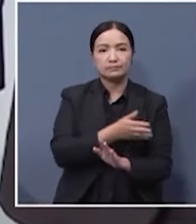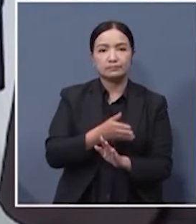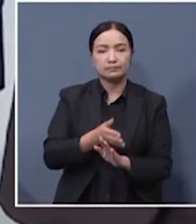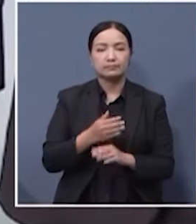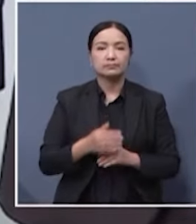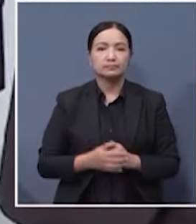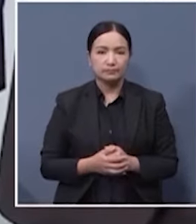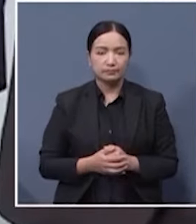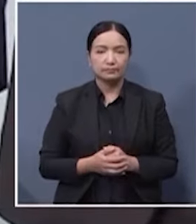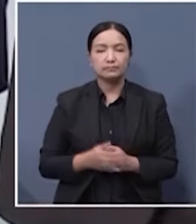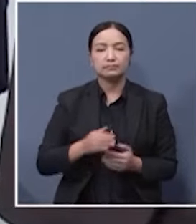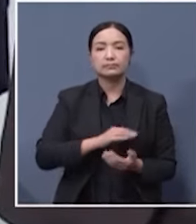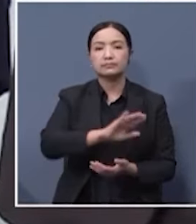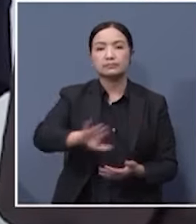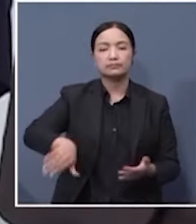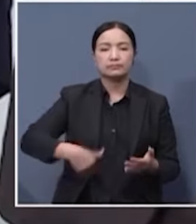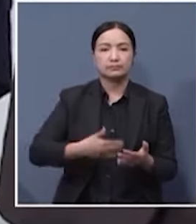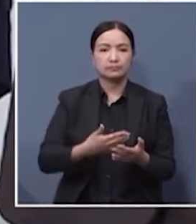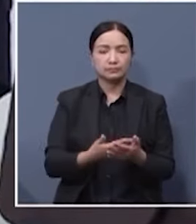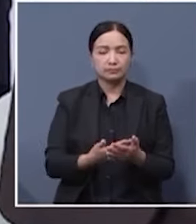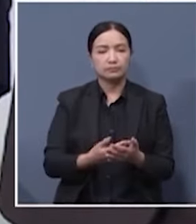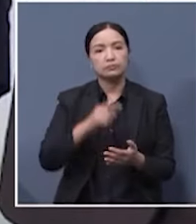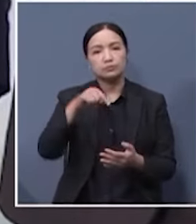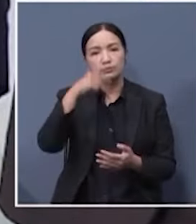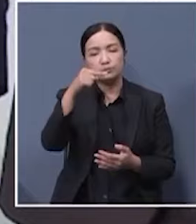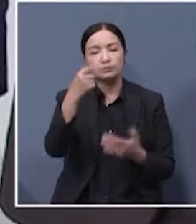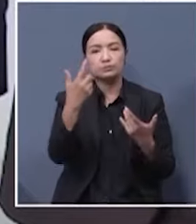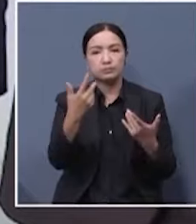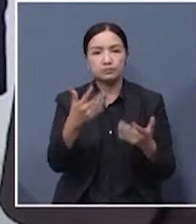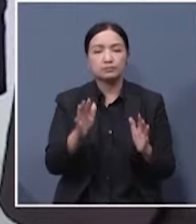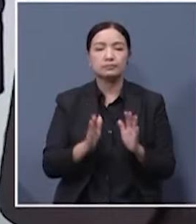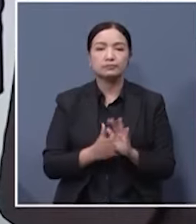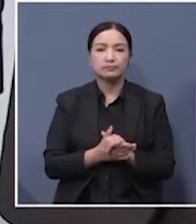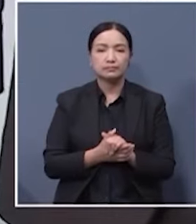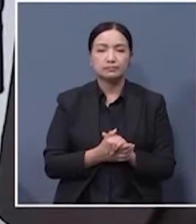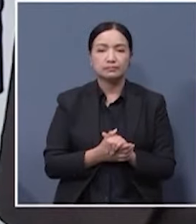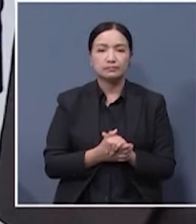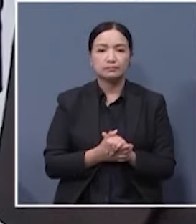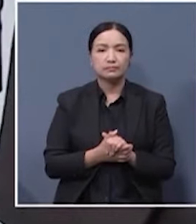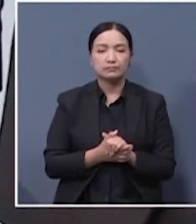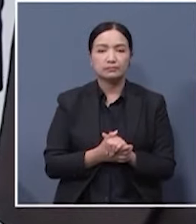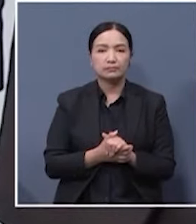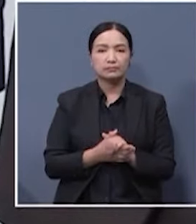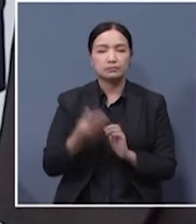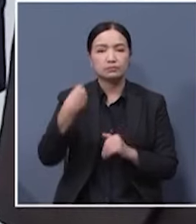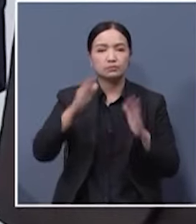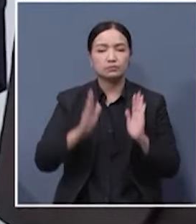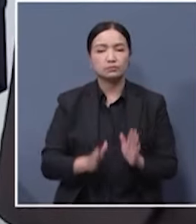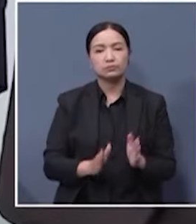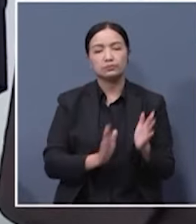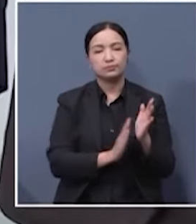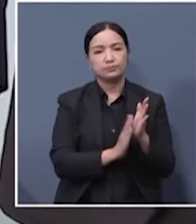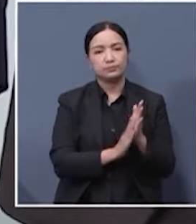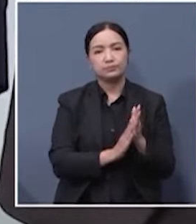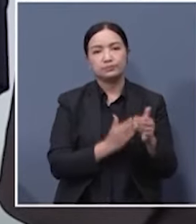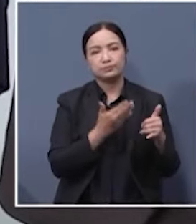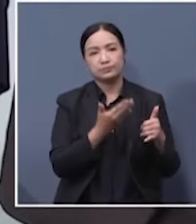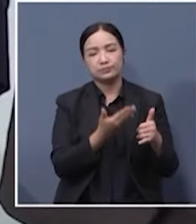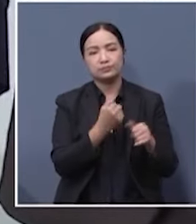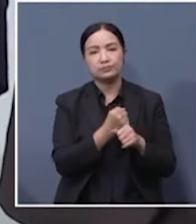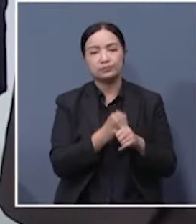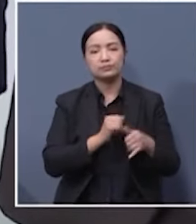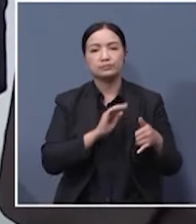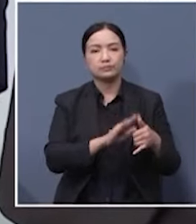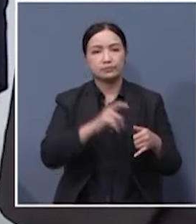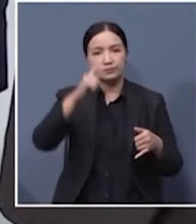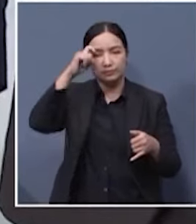คะพวกเราทุกคนอย่างที่ได้พูดกันเมื่อกี้นะคะว่าเราทุกคนก็ชื่นชมในการทำ